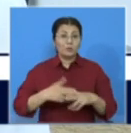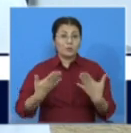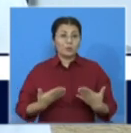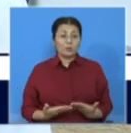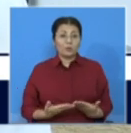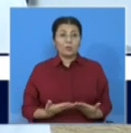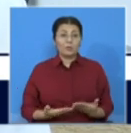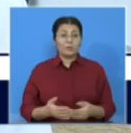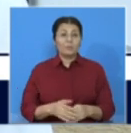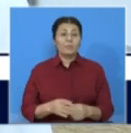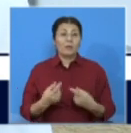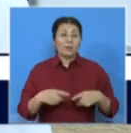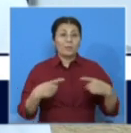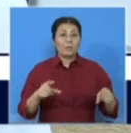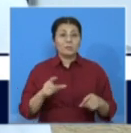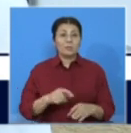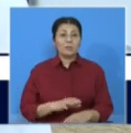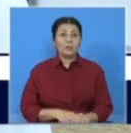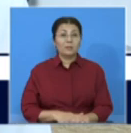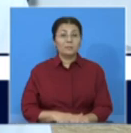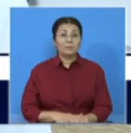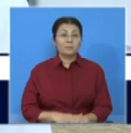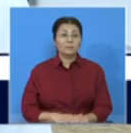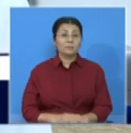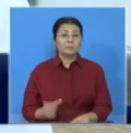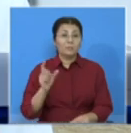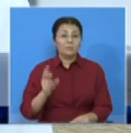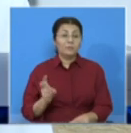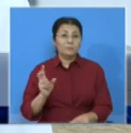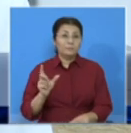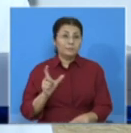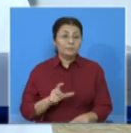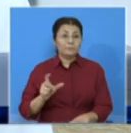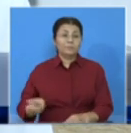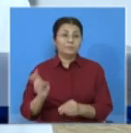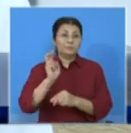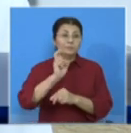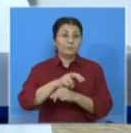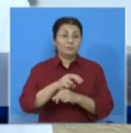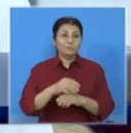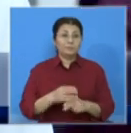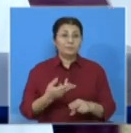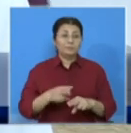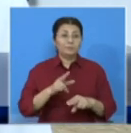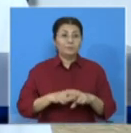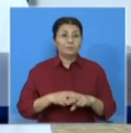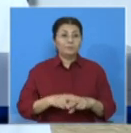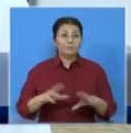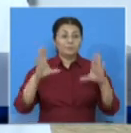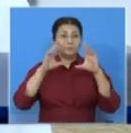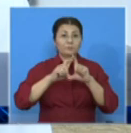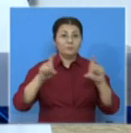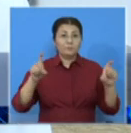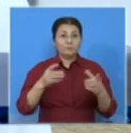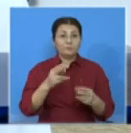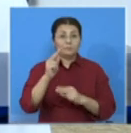жерге басқа жақтан да тұрғындар көшіп келіп жатыр, мұсылман қауым. Сондықтан осы жерге мешіт салынып жатыр.